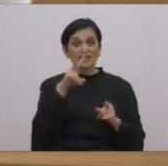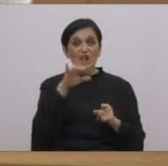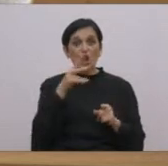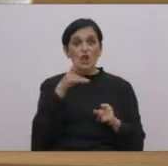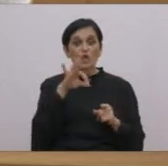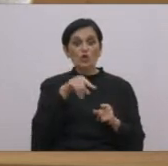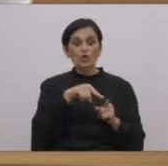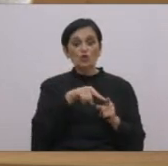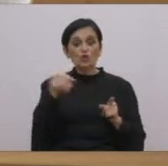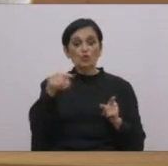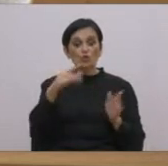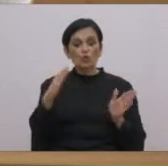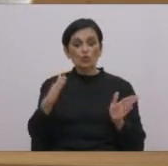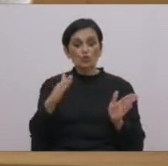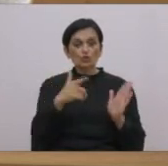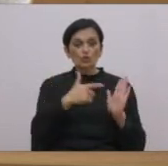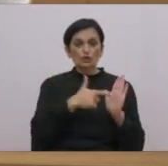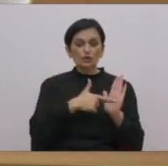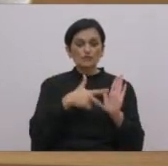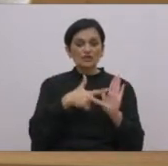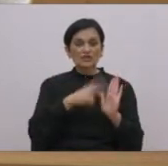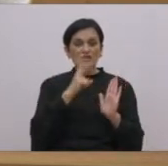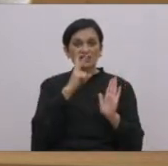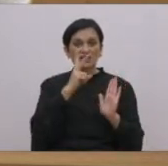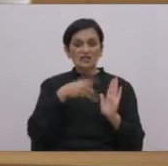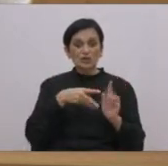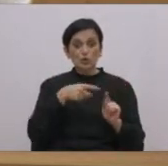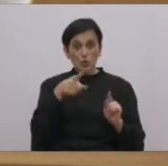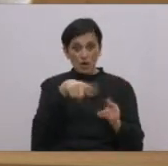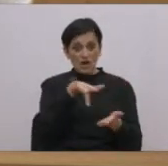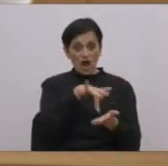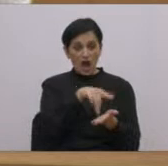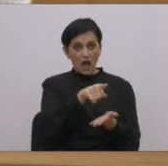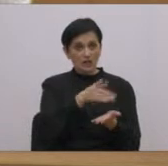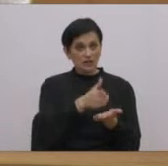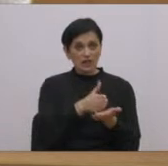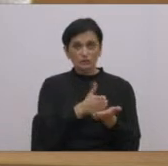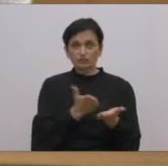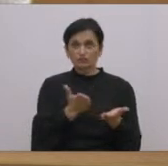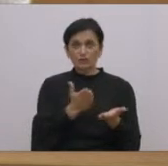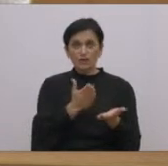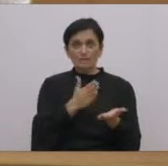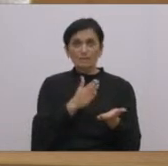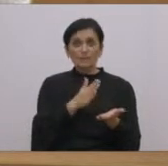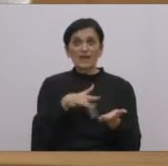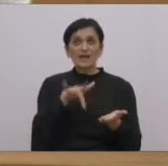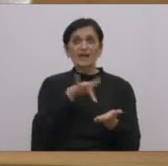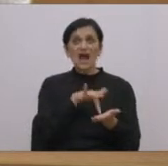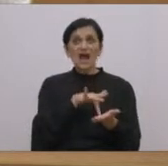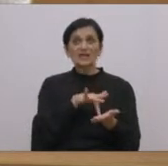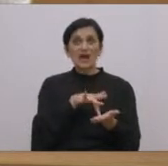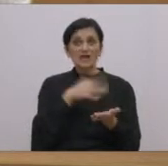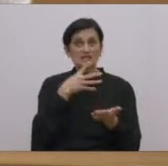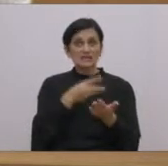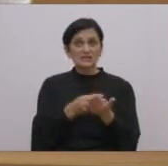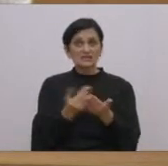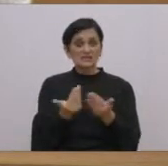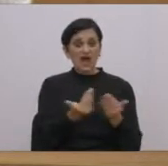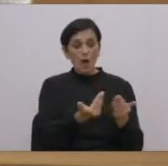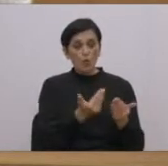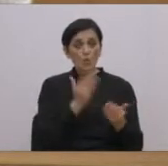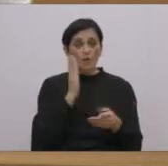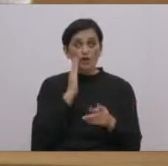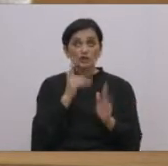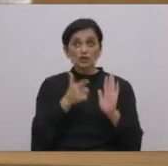მონაკვეთი, დაახლოებით 7-8 კილომეტრიანი ეს ქალაქი არის, არ არის, ასე ვთქვათ, ქალაქის საკუთრება მართალია, ამ